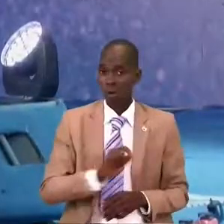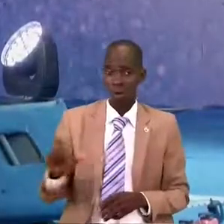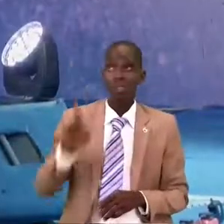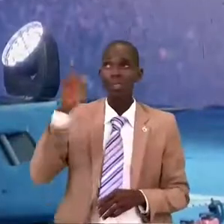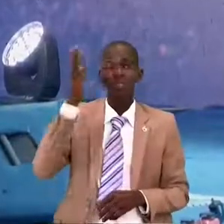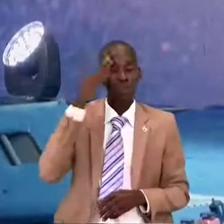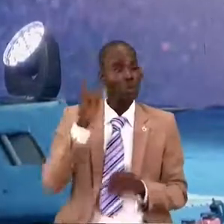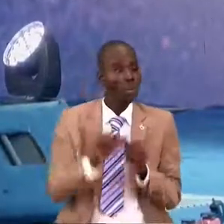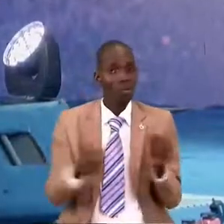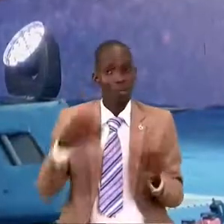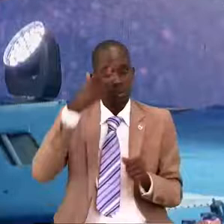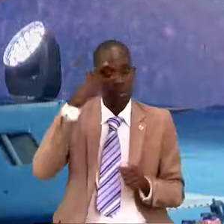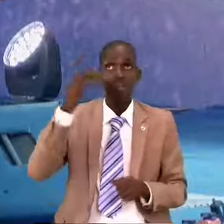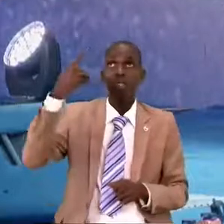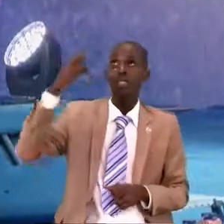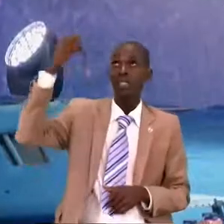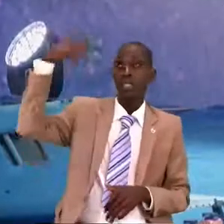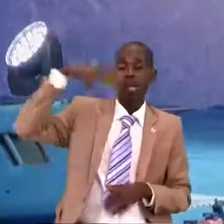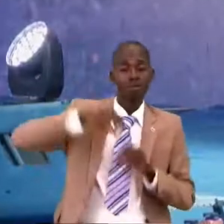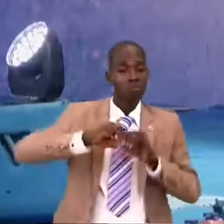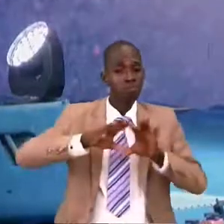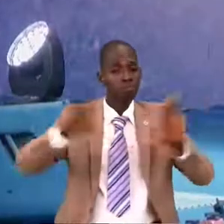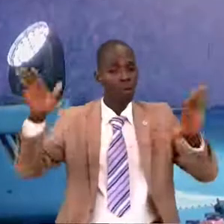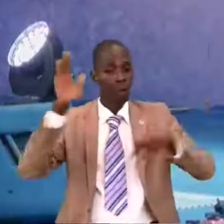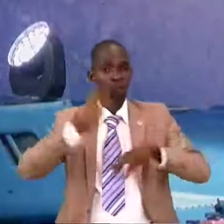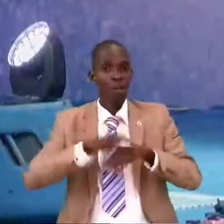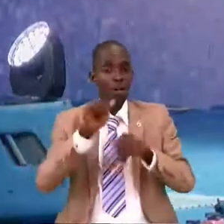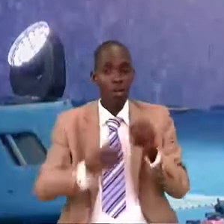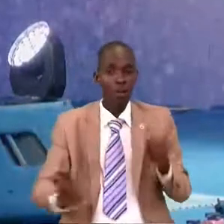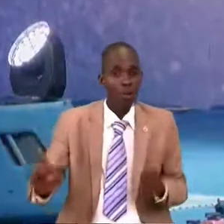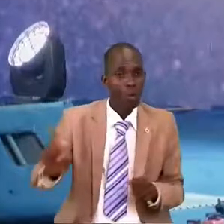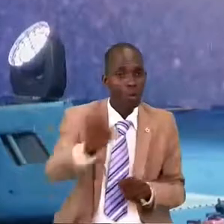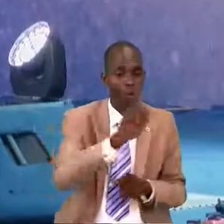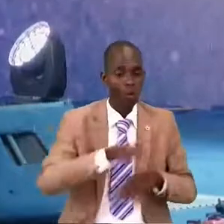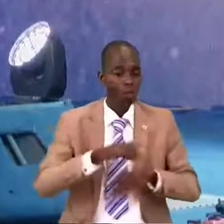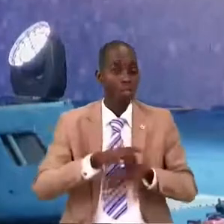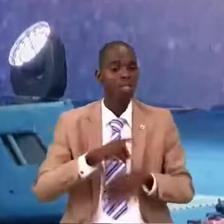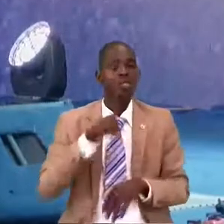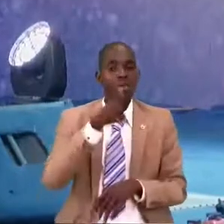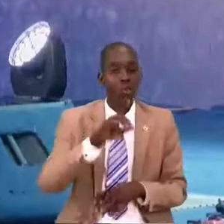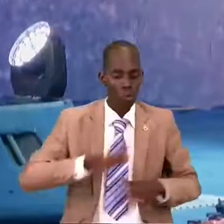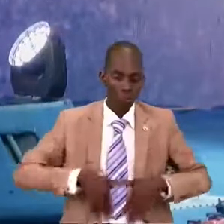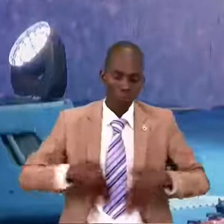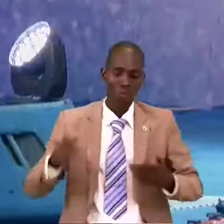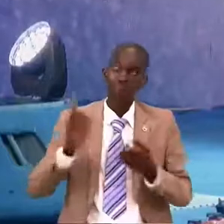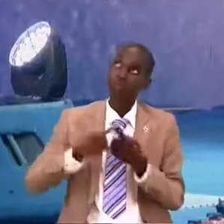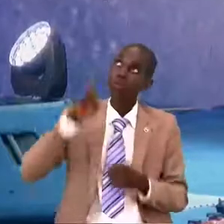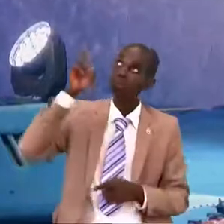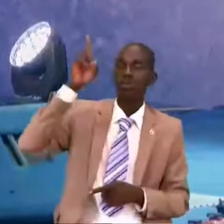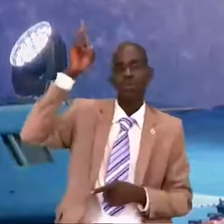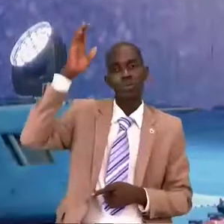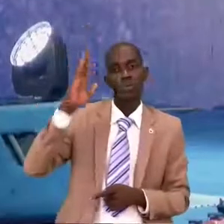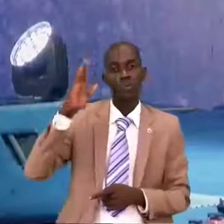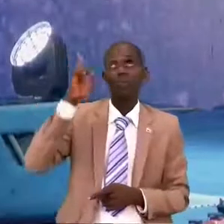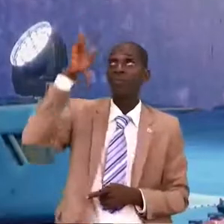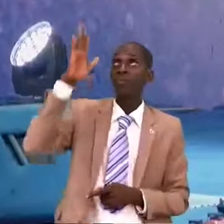Tu dois confesser à Dieu, Dieu au ciel. D'ici là-bas, vous